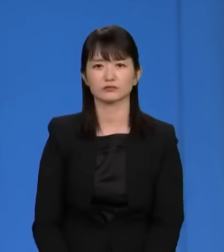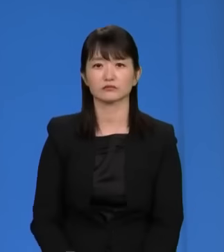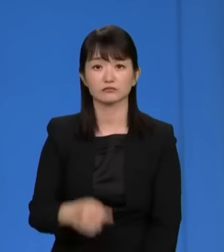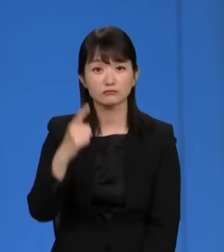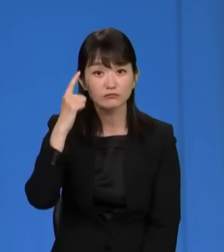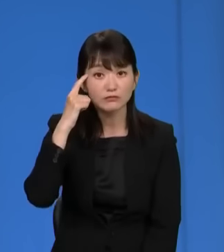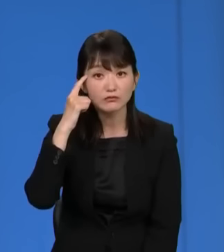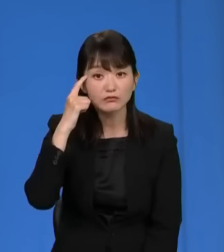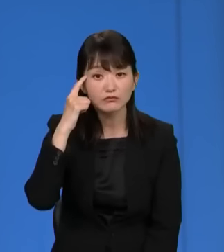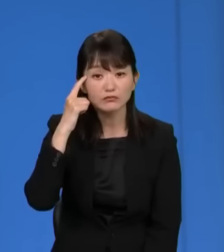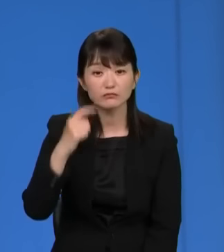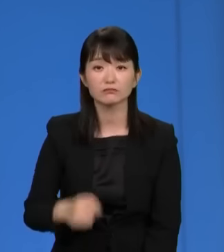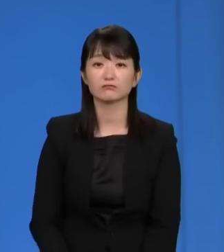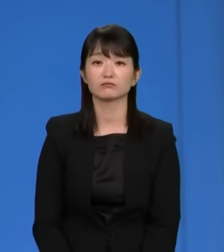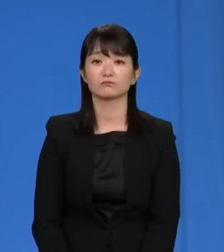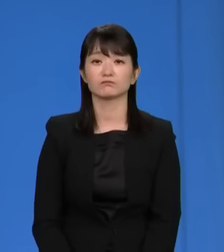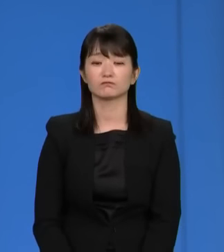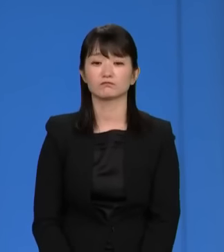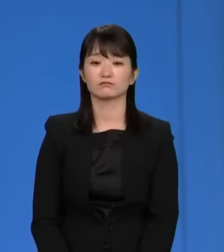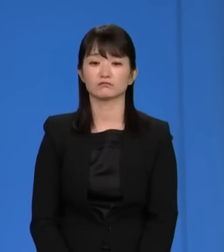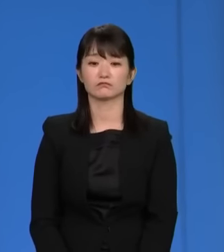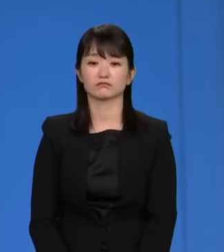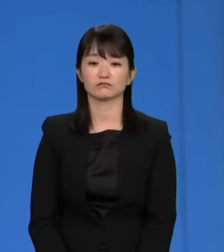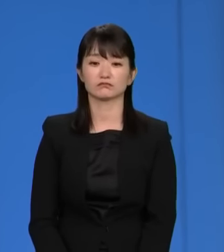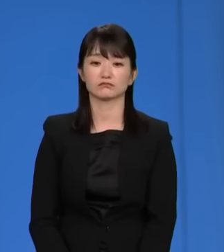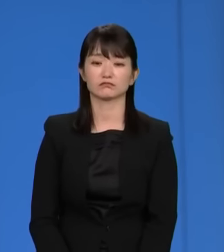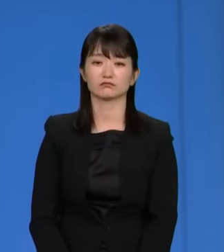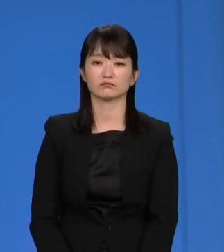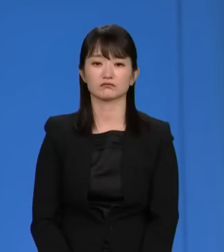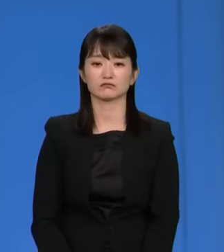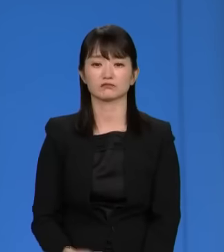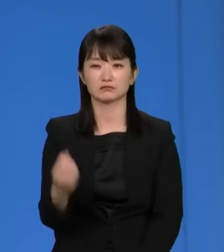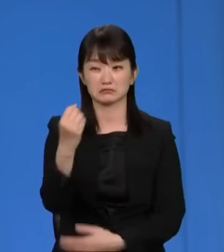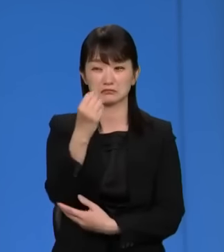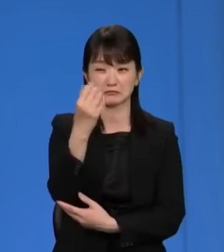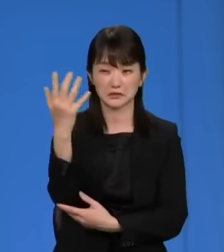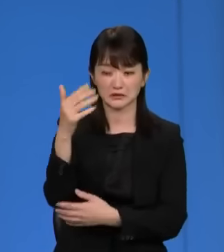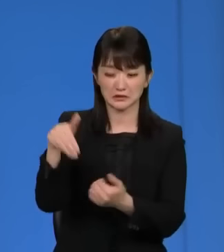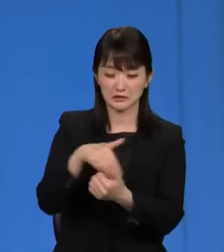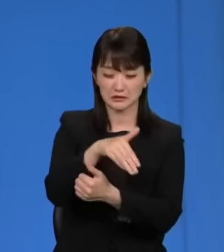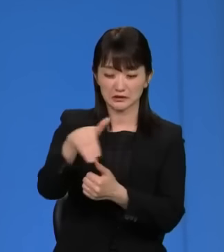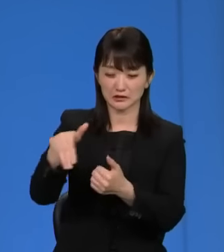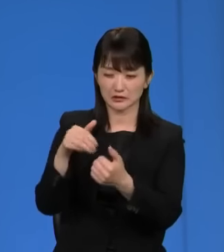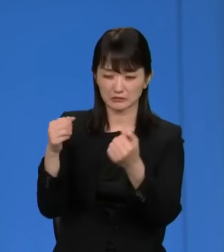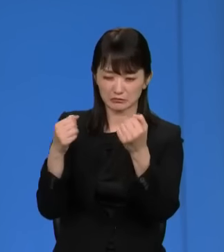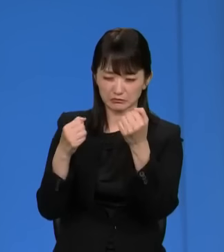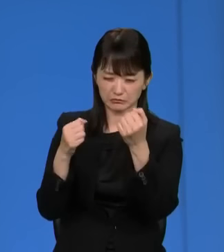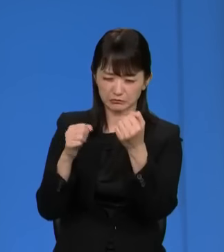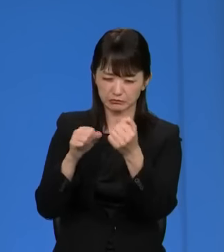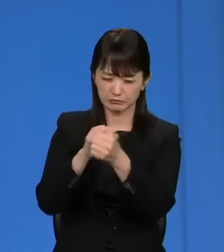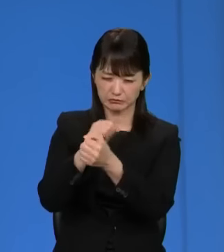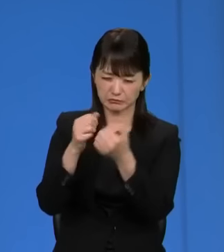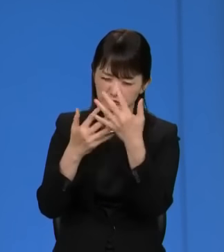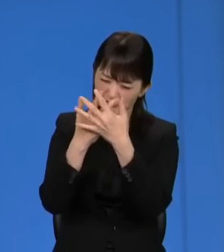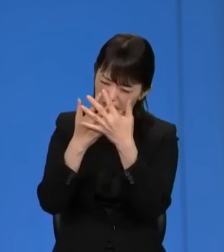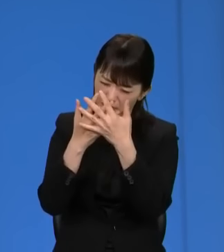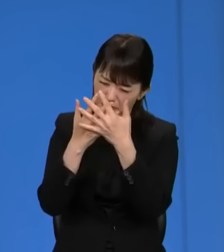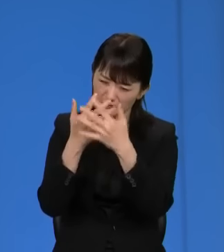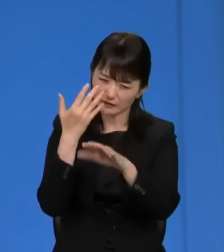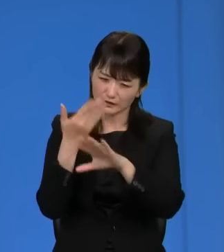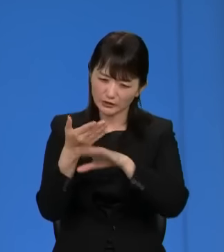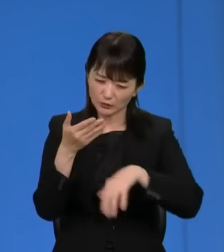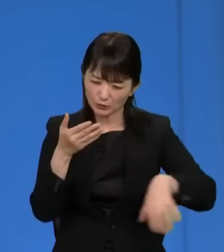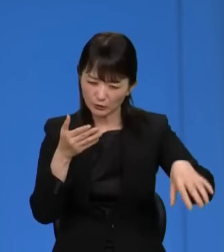그랬다고 생각하세요 저는 그래서 물귀신 작전이라고 생각합니다 언론 흐리기 여러 가지 다른 쪽으로 시선 돌리기를 하려고 하시는